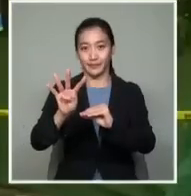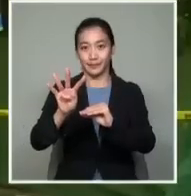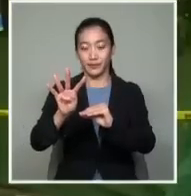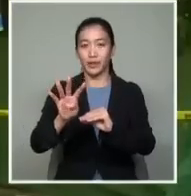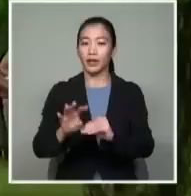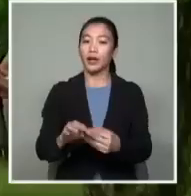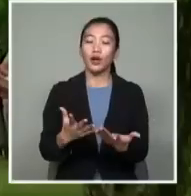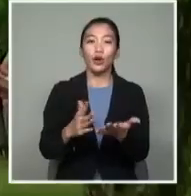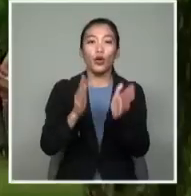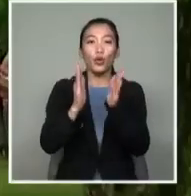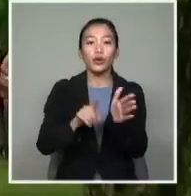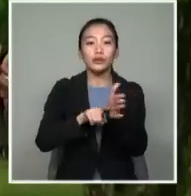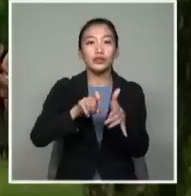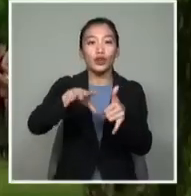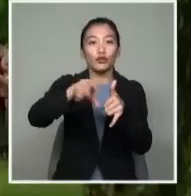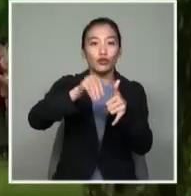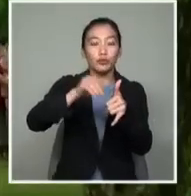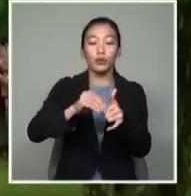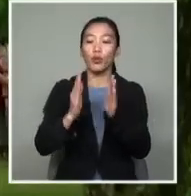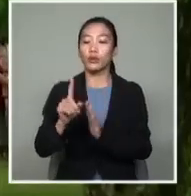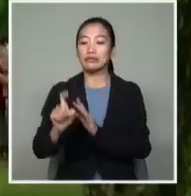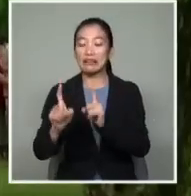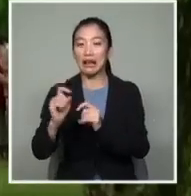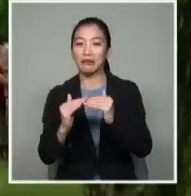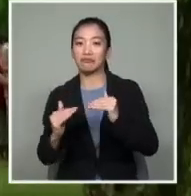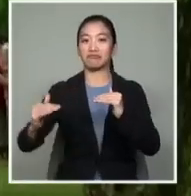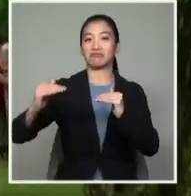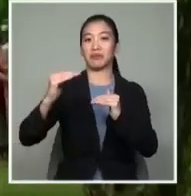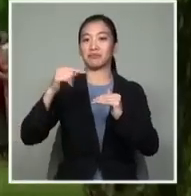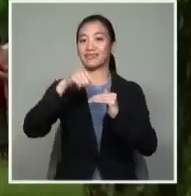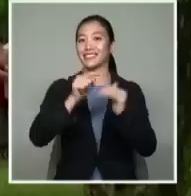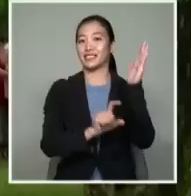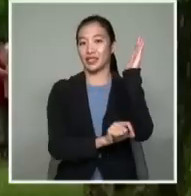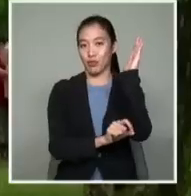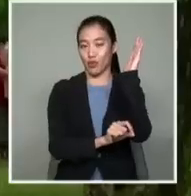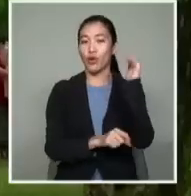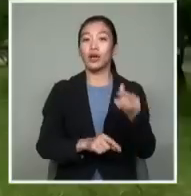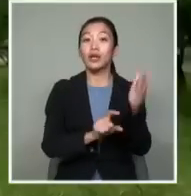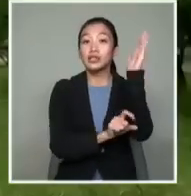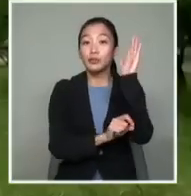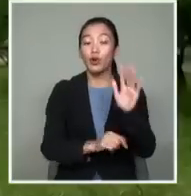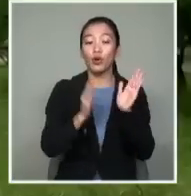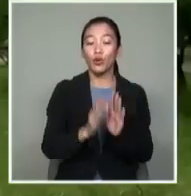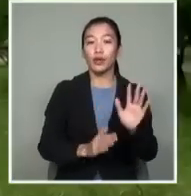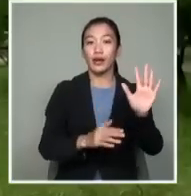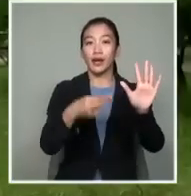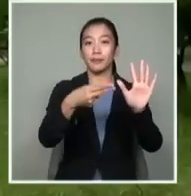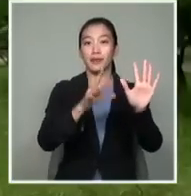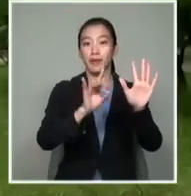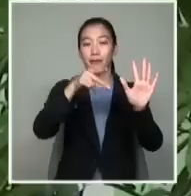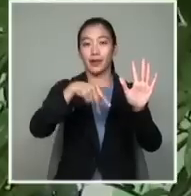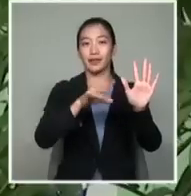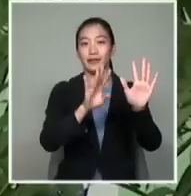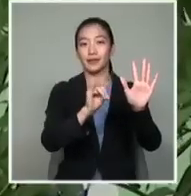เลขผู้ติดเชื้อและผู้เสียชีวิตแซงหน้าสิงคโปร์แล้วค่ะโดยผู้ติดเชื้อของสิงคโปร์เนี่ยอยู่ที่ 58,047 คนย